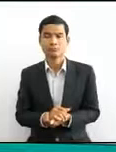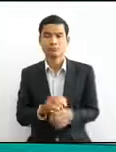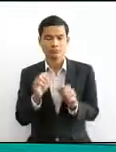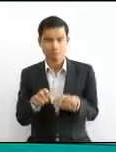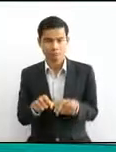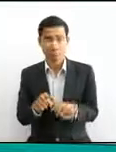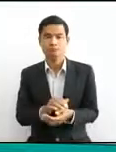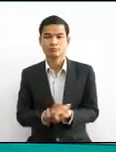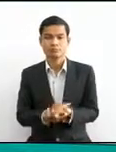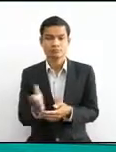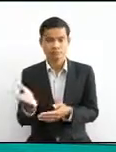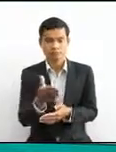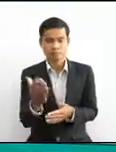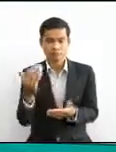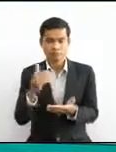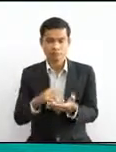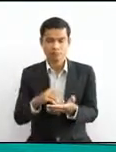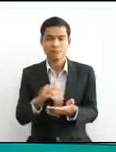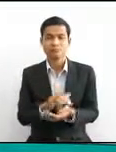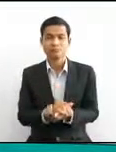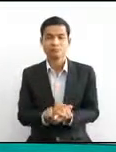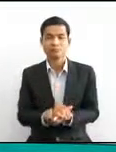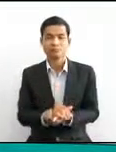cha từ ngọc nía xong một đoạn tiết con